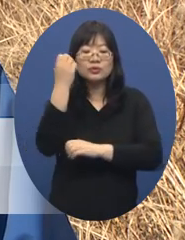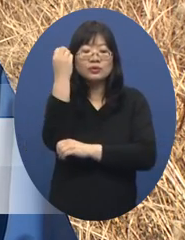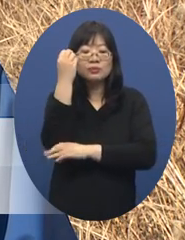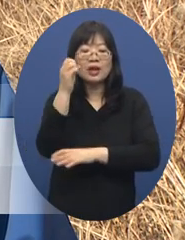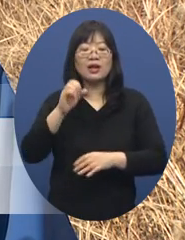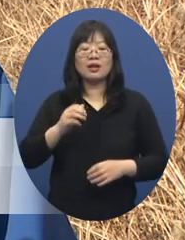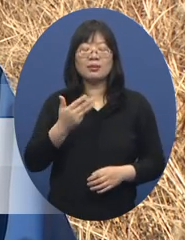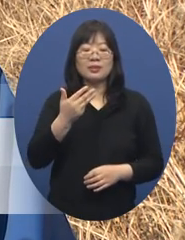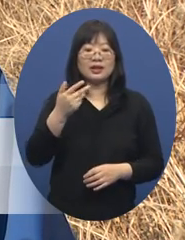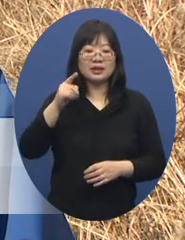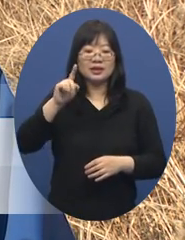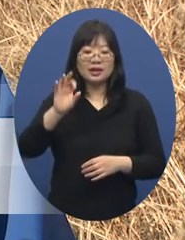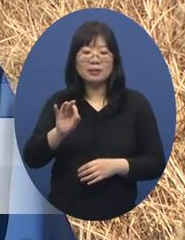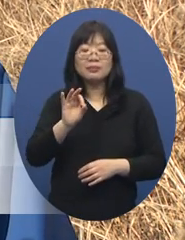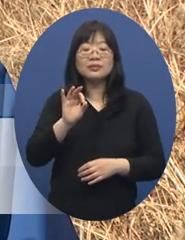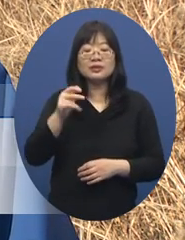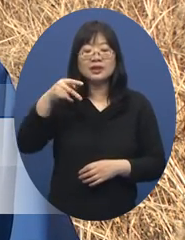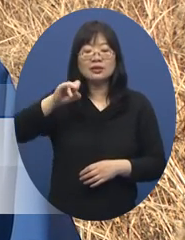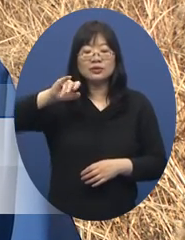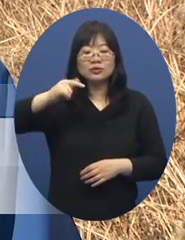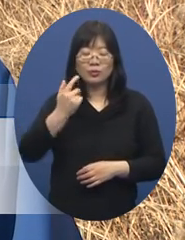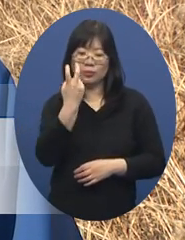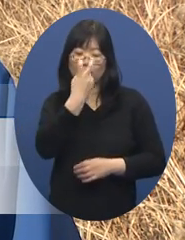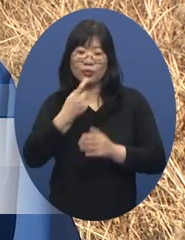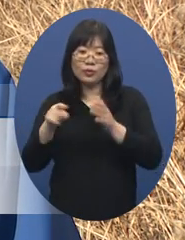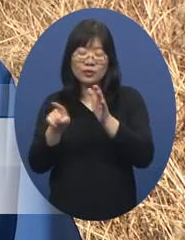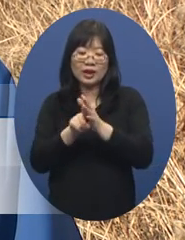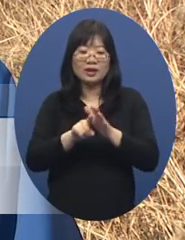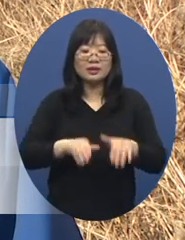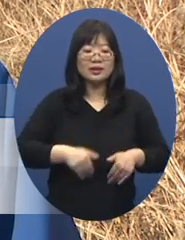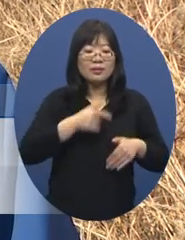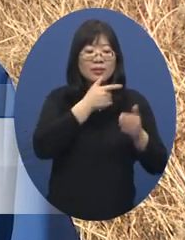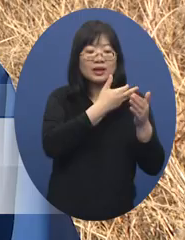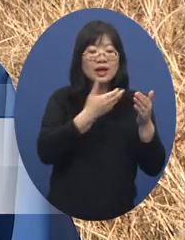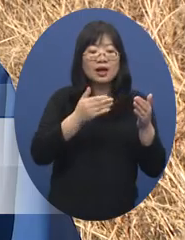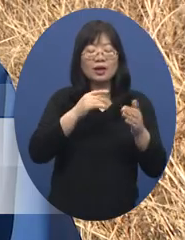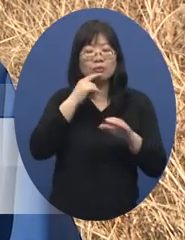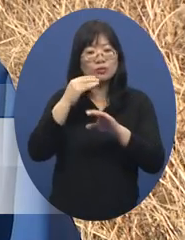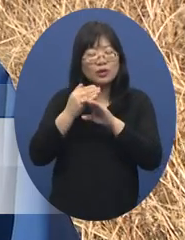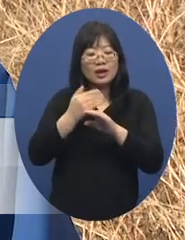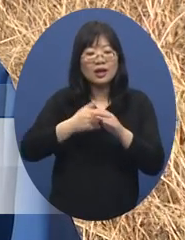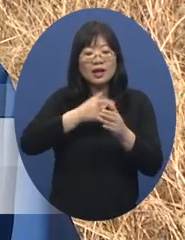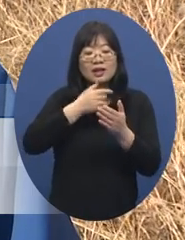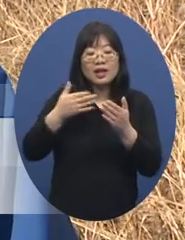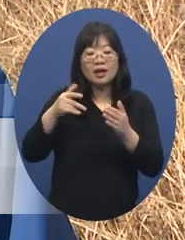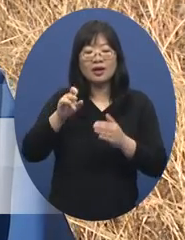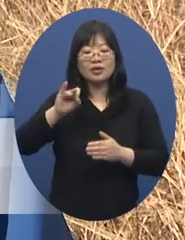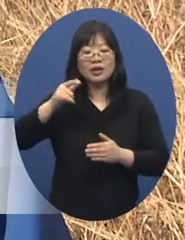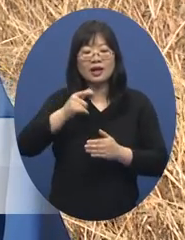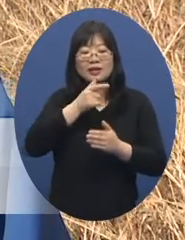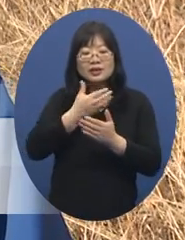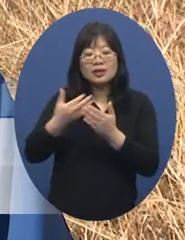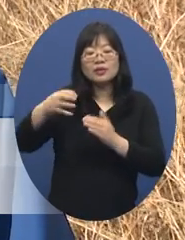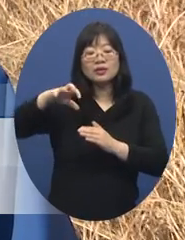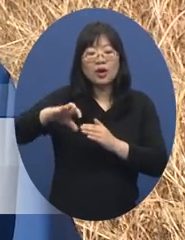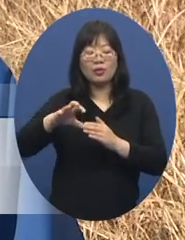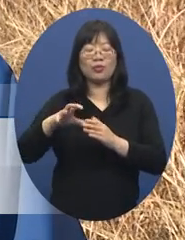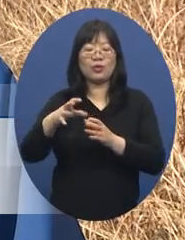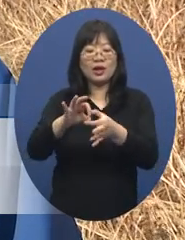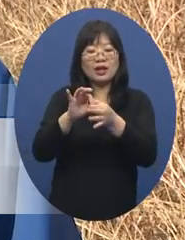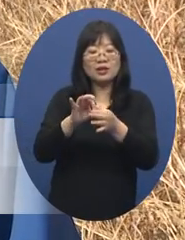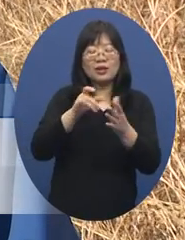식수원인 팔당상수원 보호를 위해서 남한강, 북한강, 경한천, 그리고 그 유입지천에